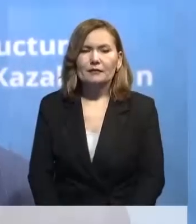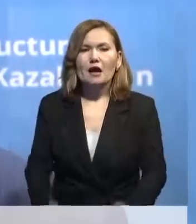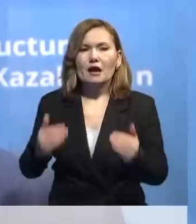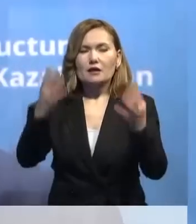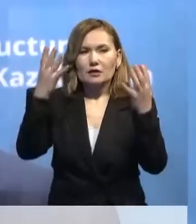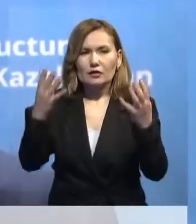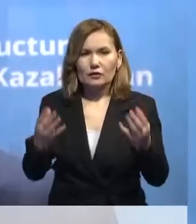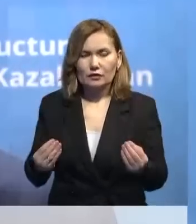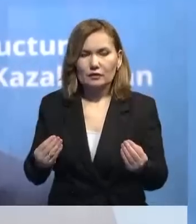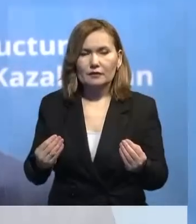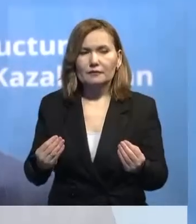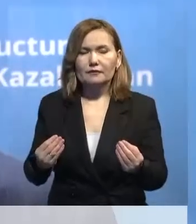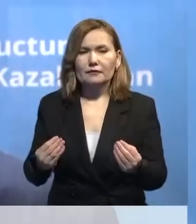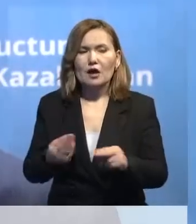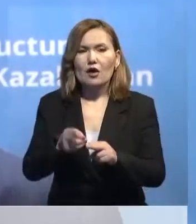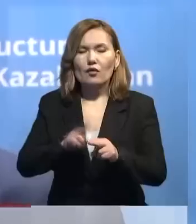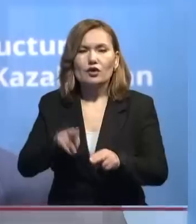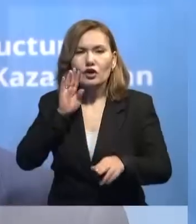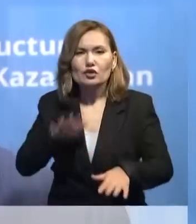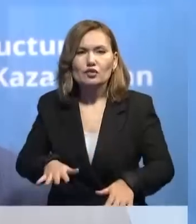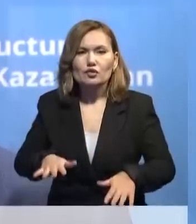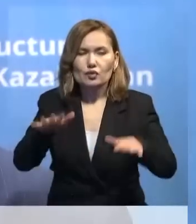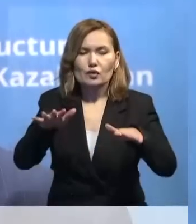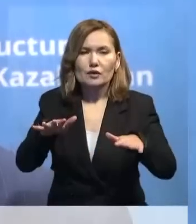Қазіргі таңда осы су тасқынына